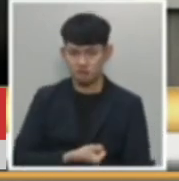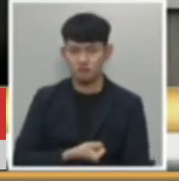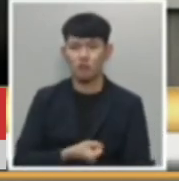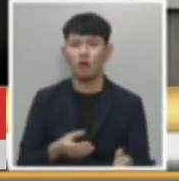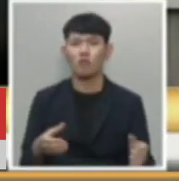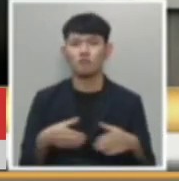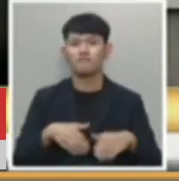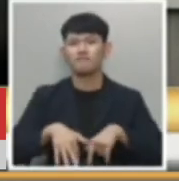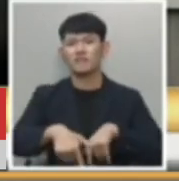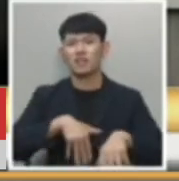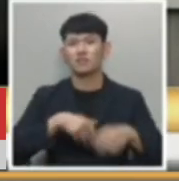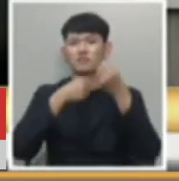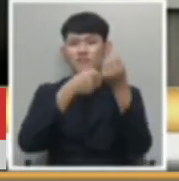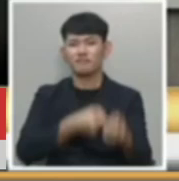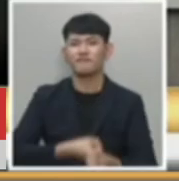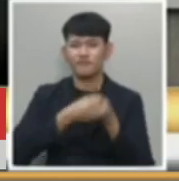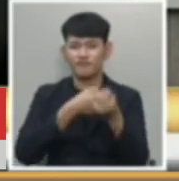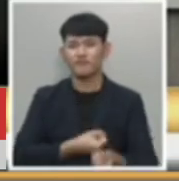ประชาชน